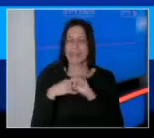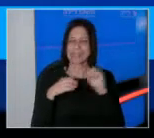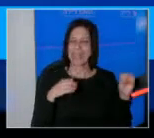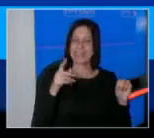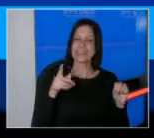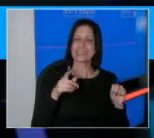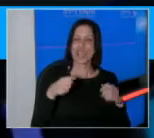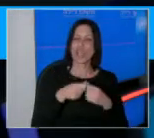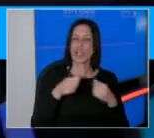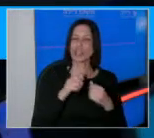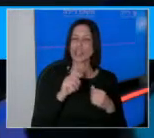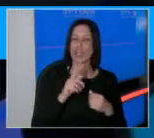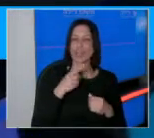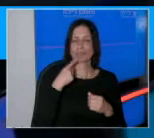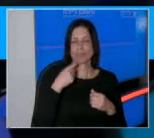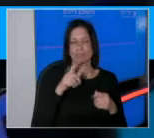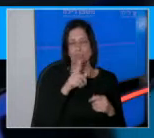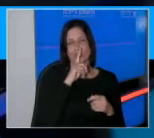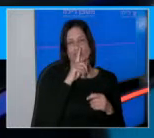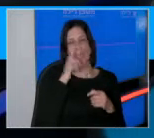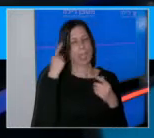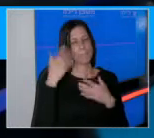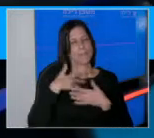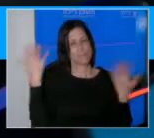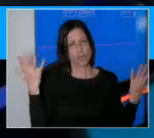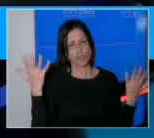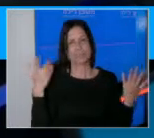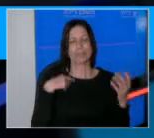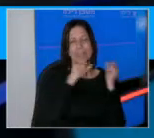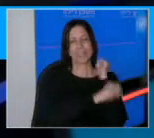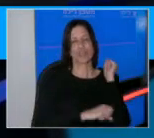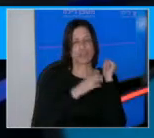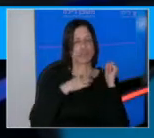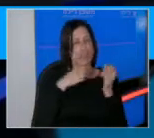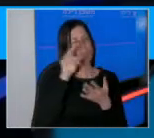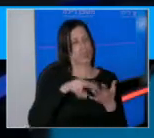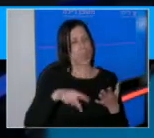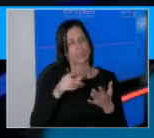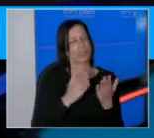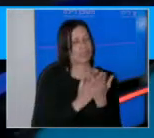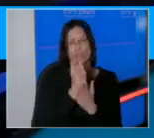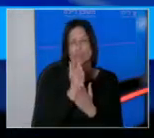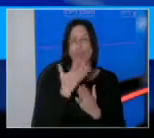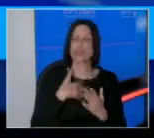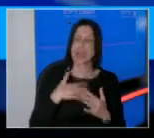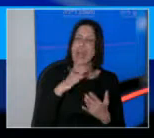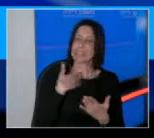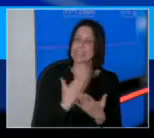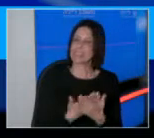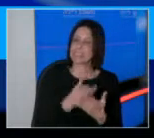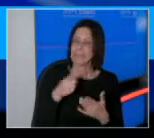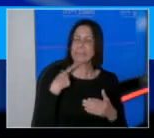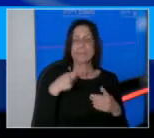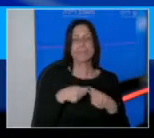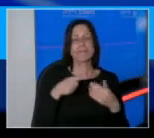השתיקה המפורסם, הוא נמצא באינטרנט, הסטודנטים שלי קוראים אותו חדשות לבקרים. אני רוצה להציע לך תזה. בגלל אותו